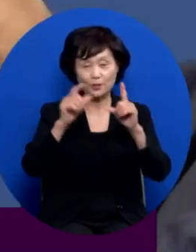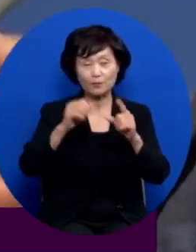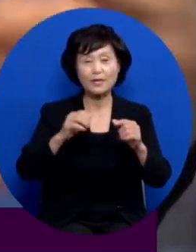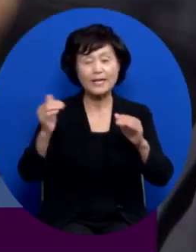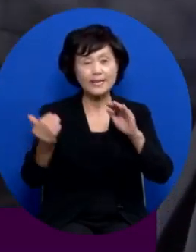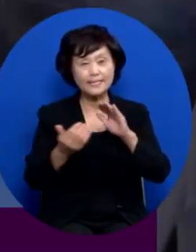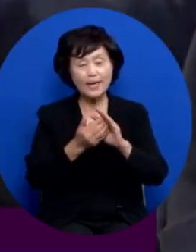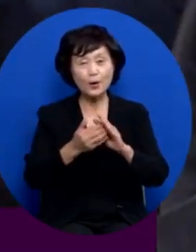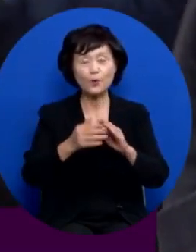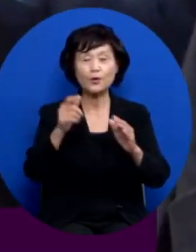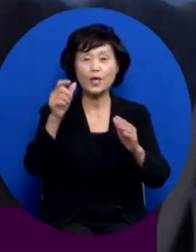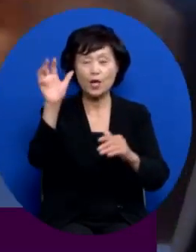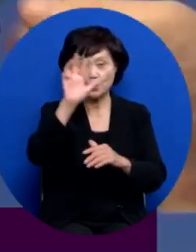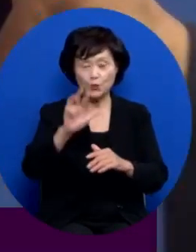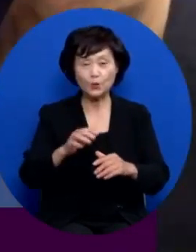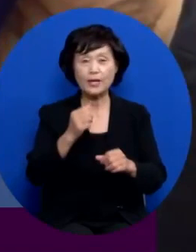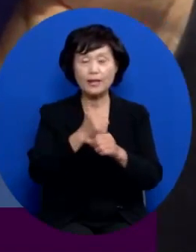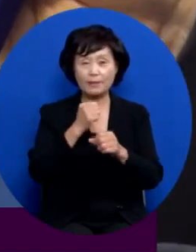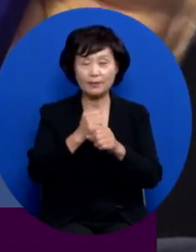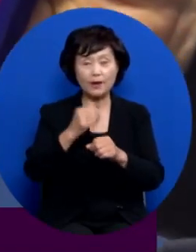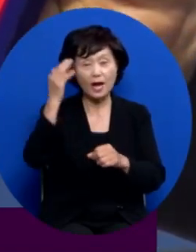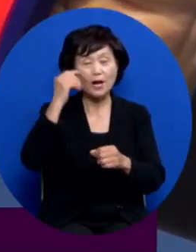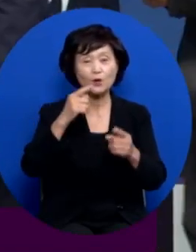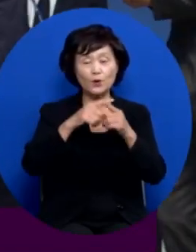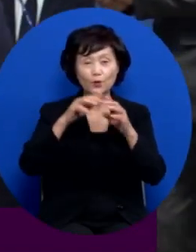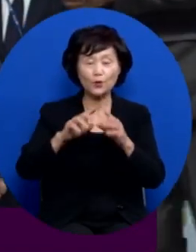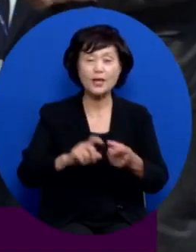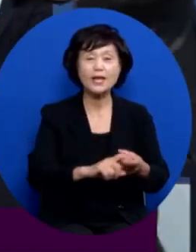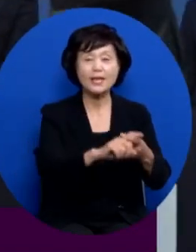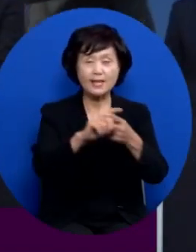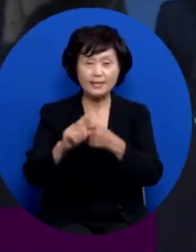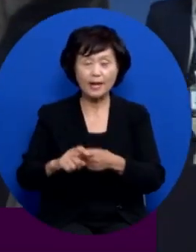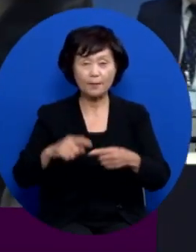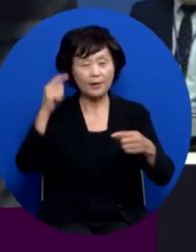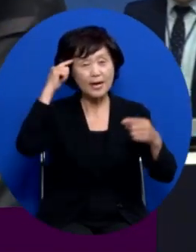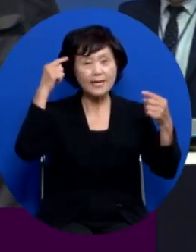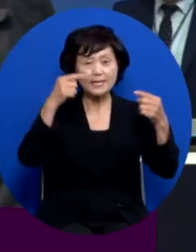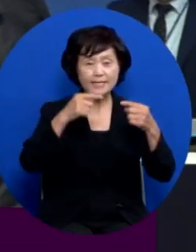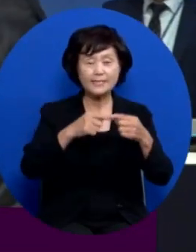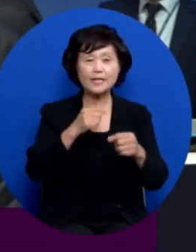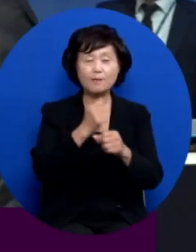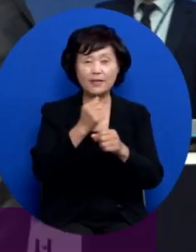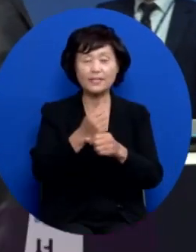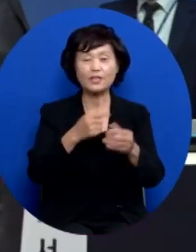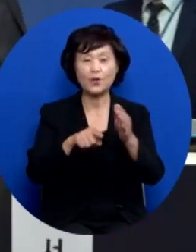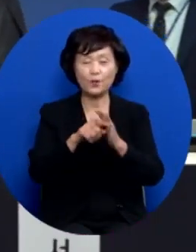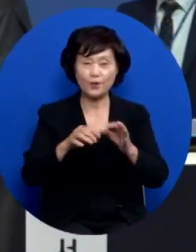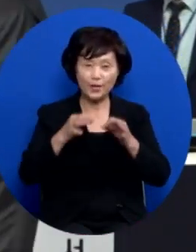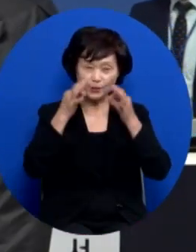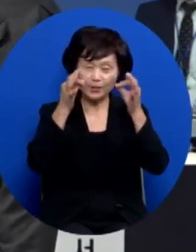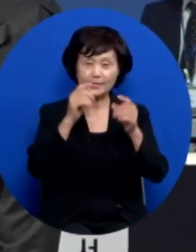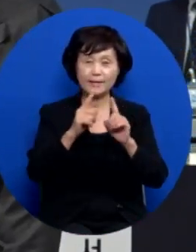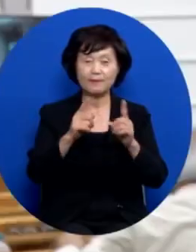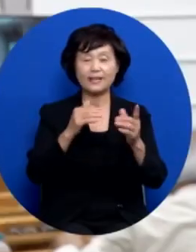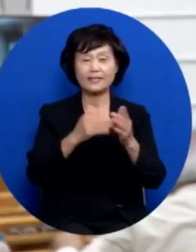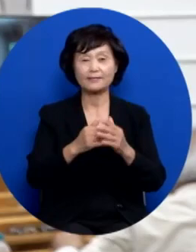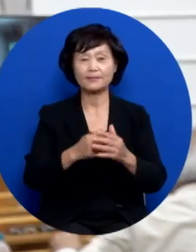만들고 한국교회의 연합과 일치를 위해 최선을 다하겠다고 전했습니다. 당선 소감